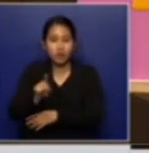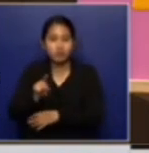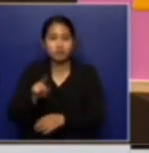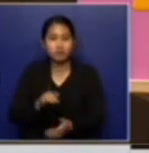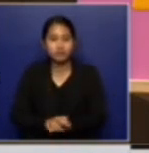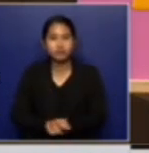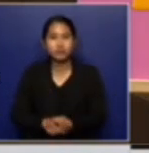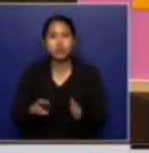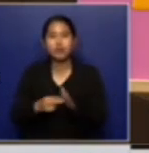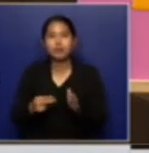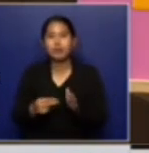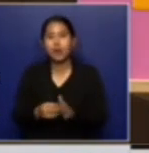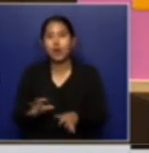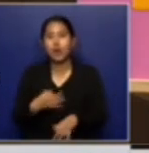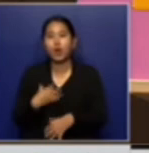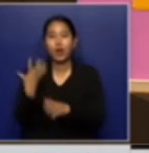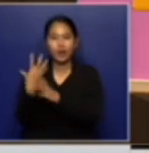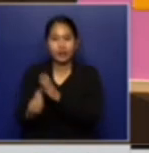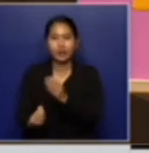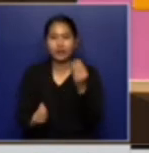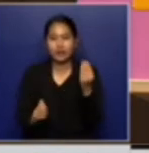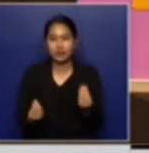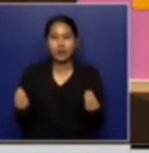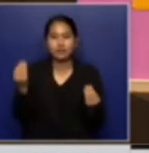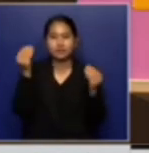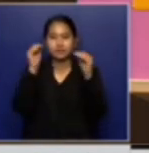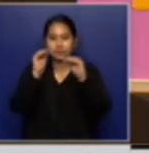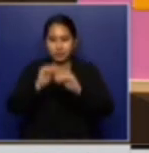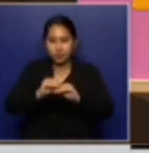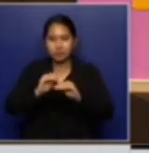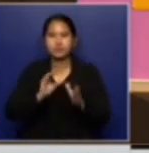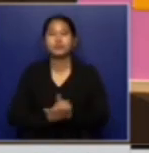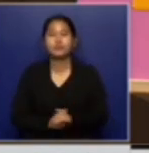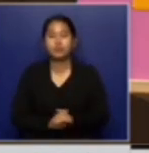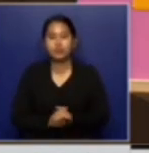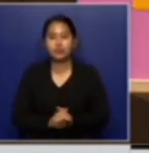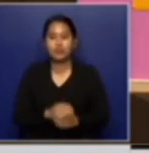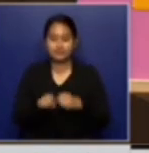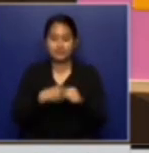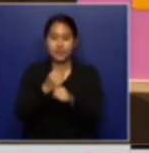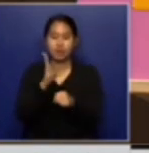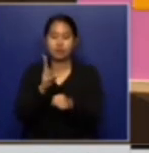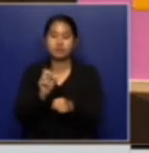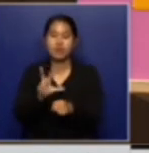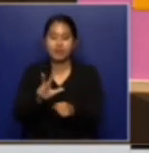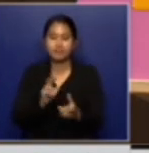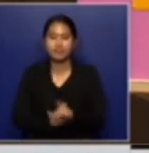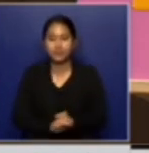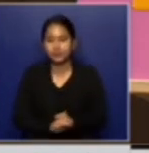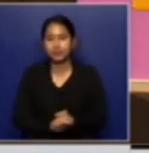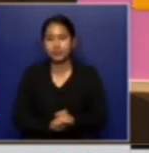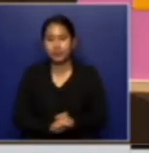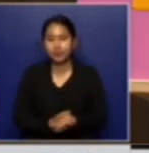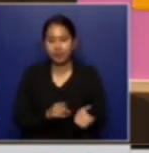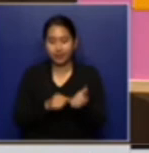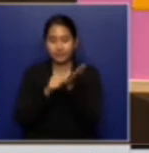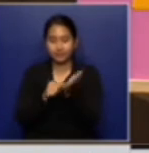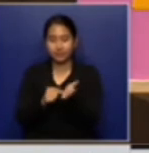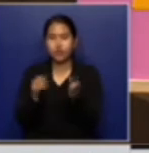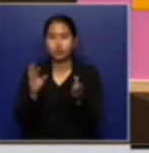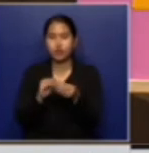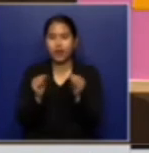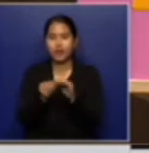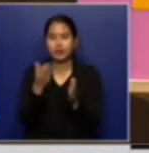กจากการตีตกทั้งหมดประมาณช่วงปี63ส่งเข้ามาตัวเลขตกประม